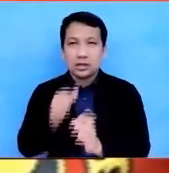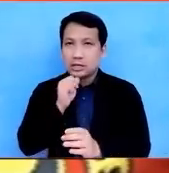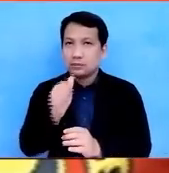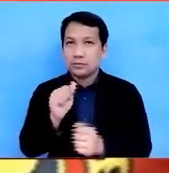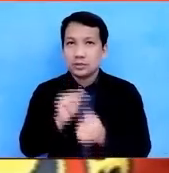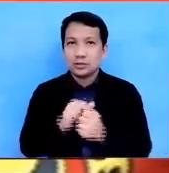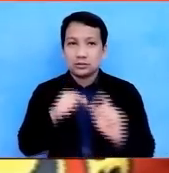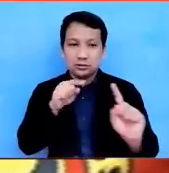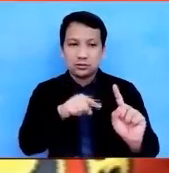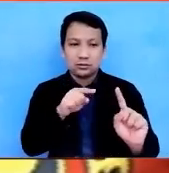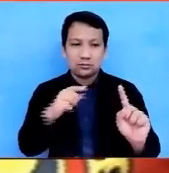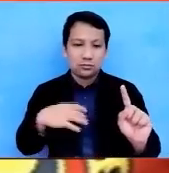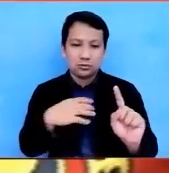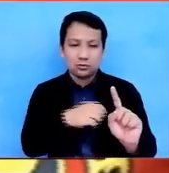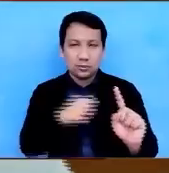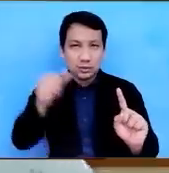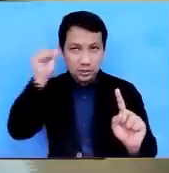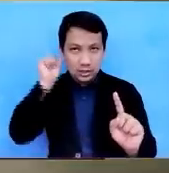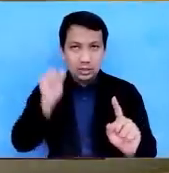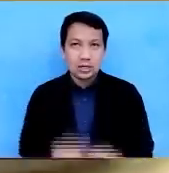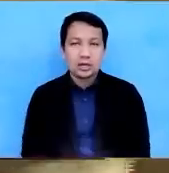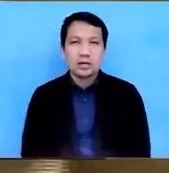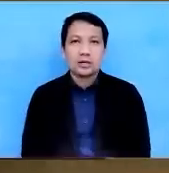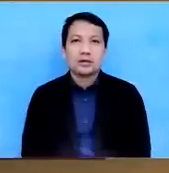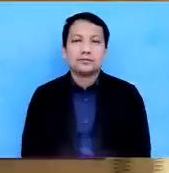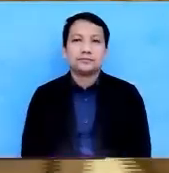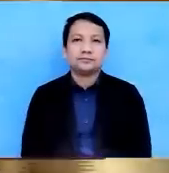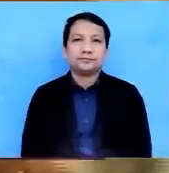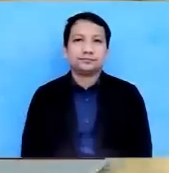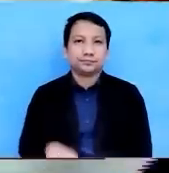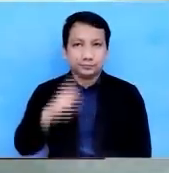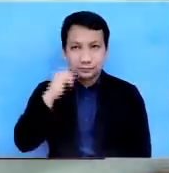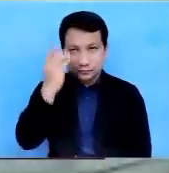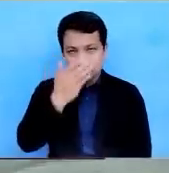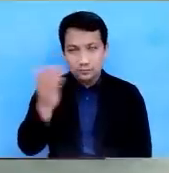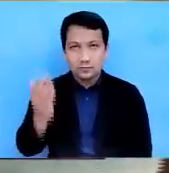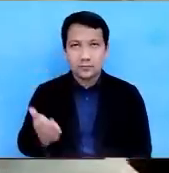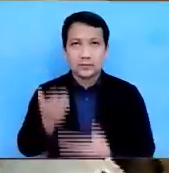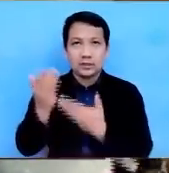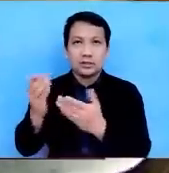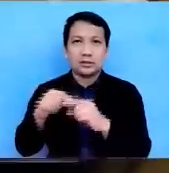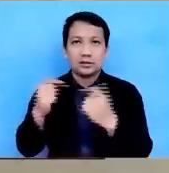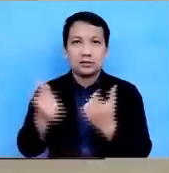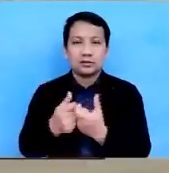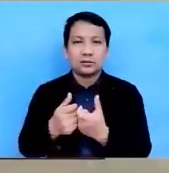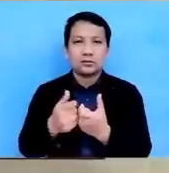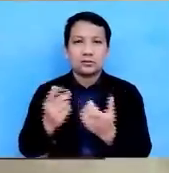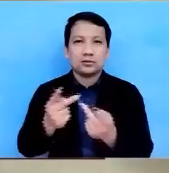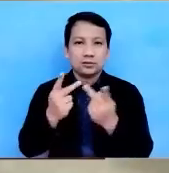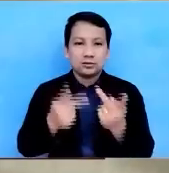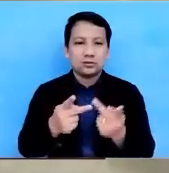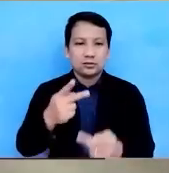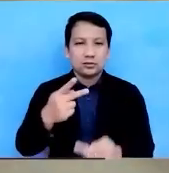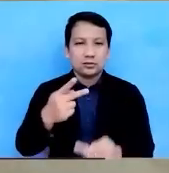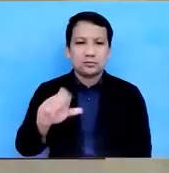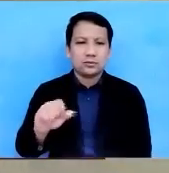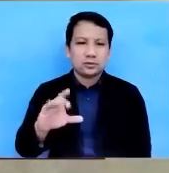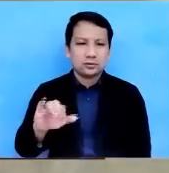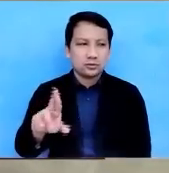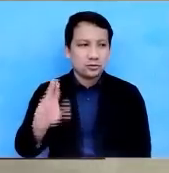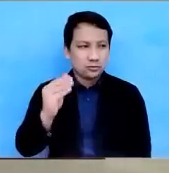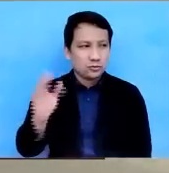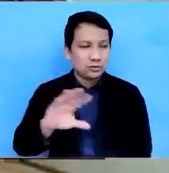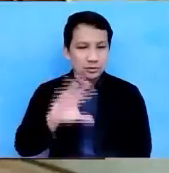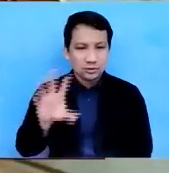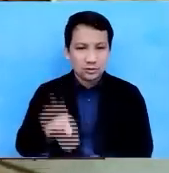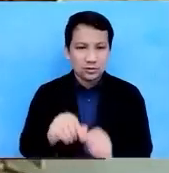idinawit si Congressman Teves. Kanina, naghain na ang kampo ni Rivero ng petition for habeas corpus. Ayon sa